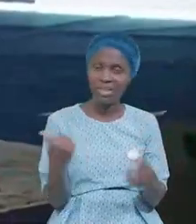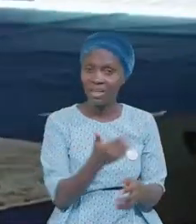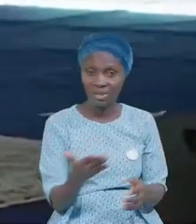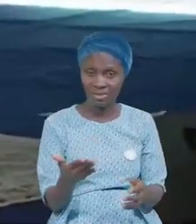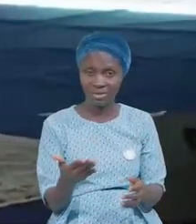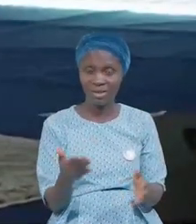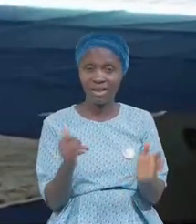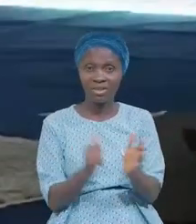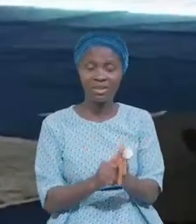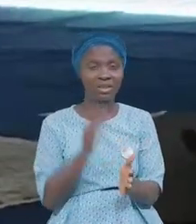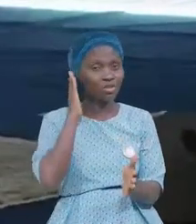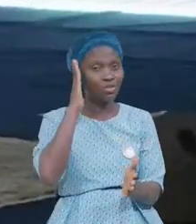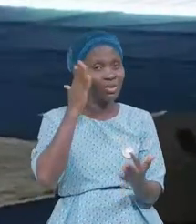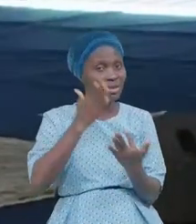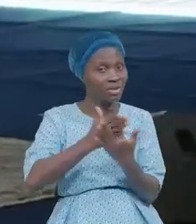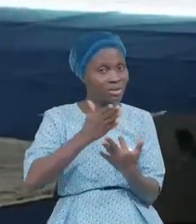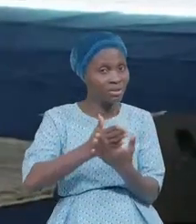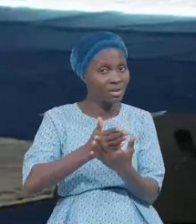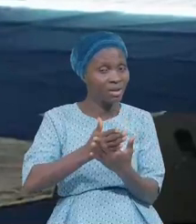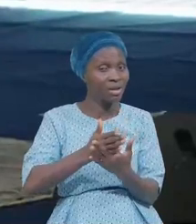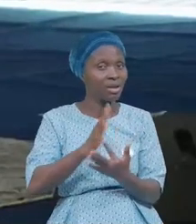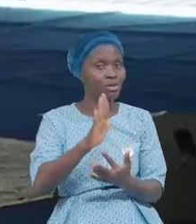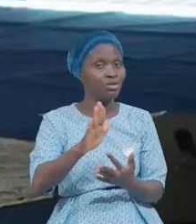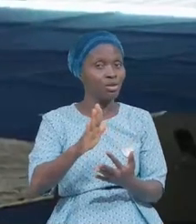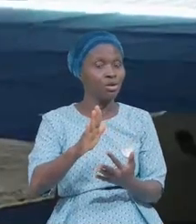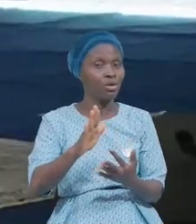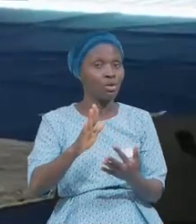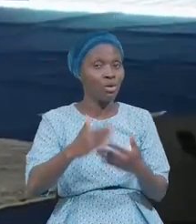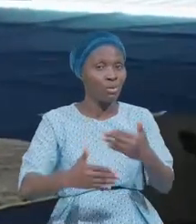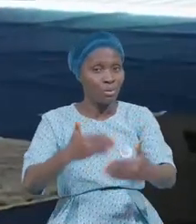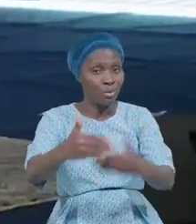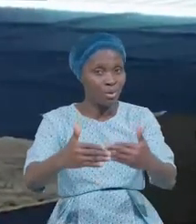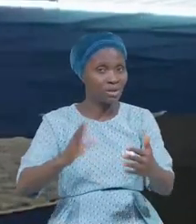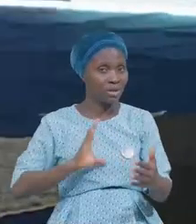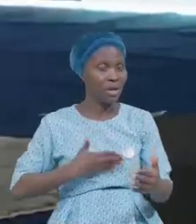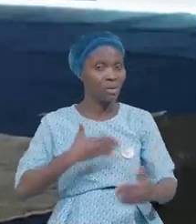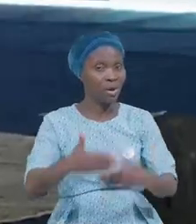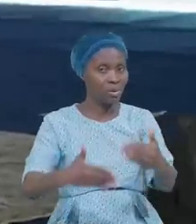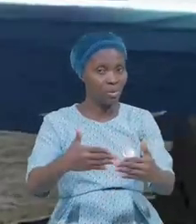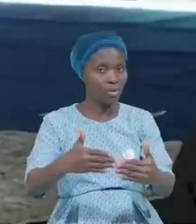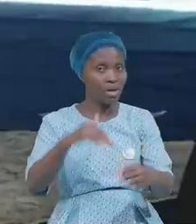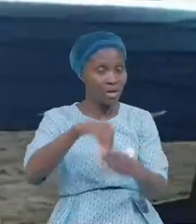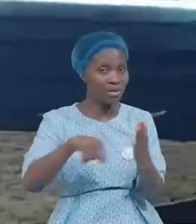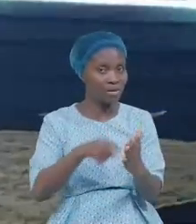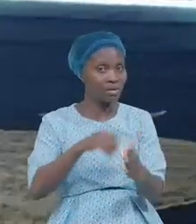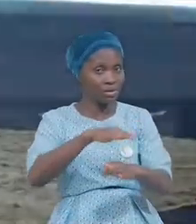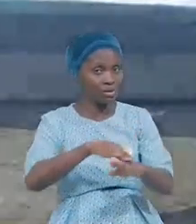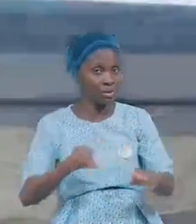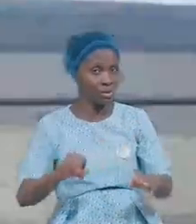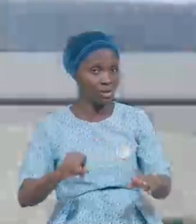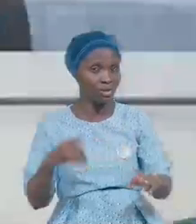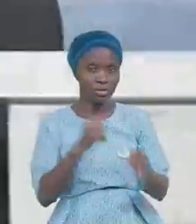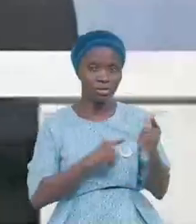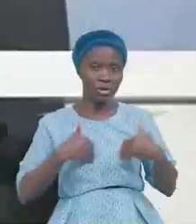Tout ce qui va empêcher ton progrès, notre progrès, dans cet appel que Dieu nous a